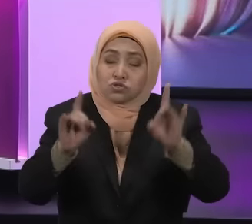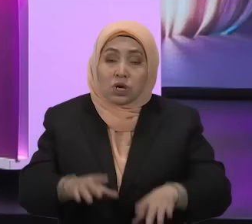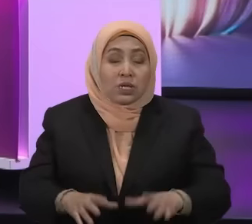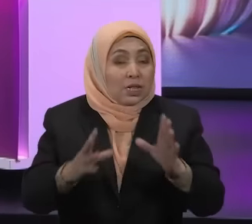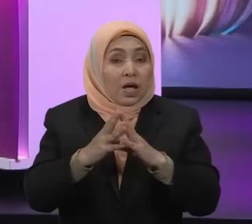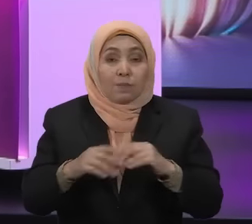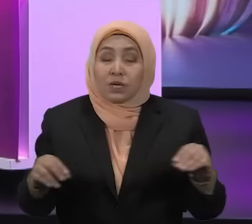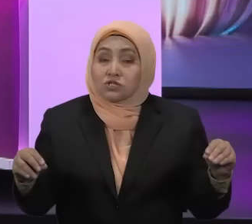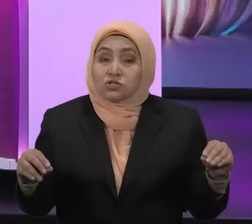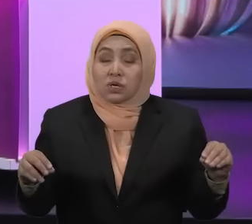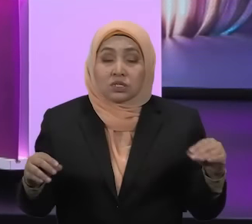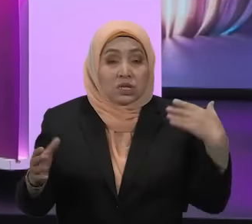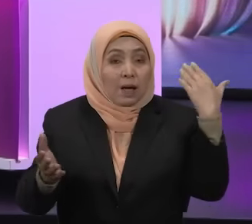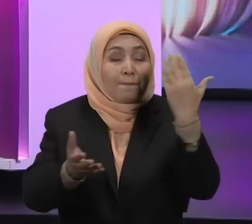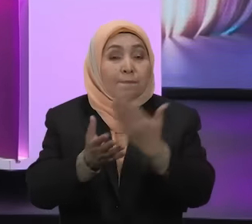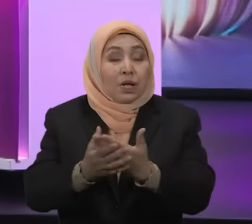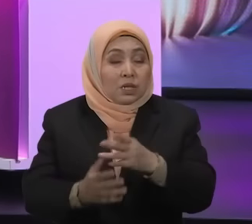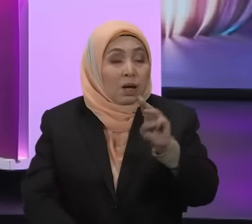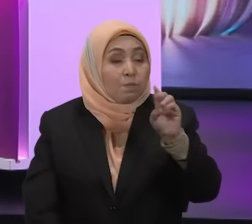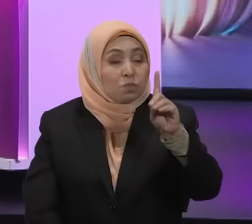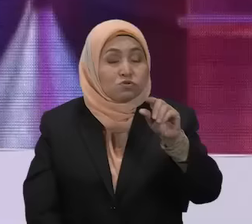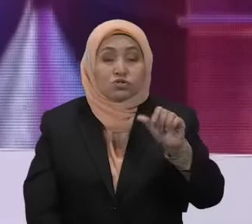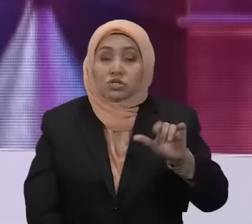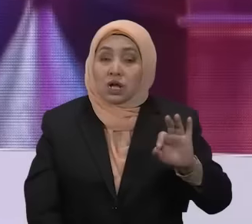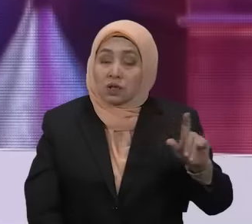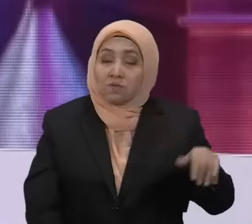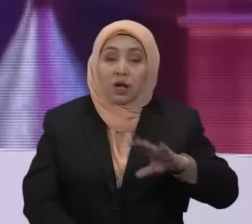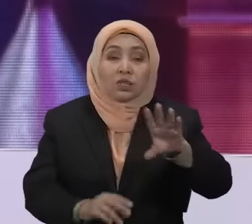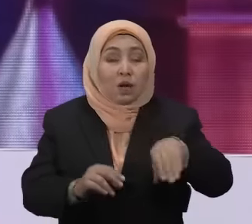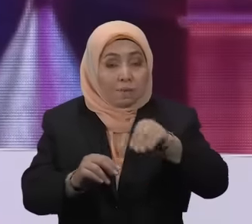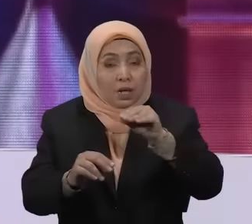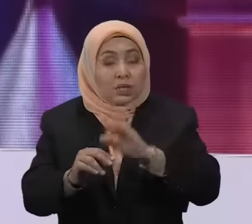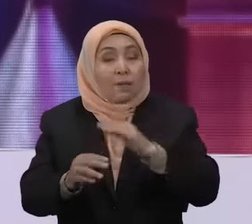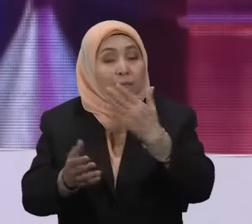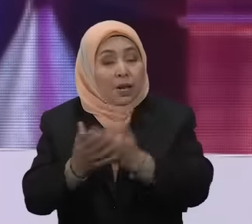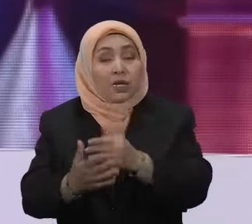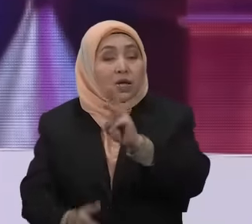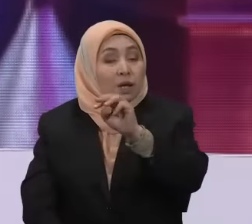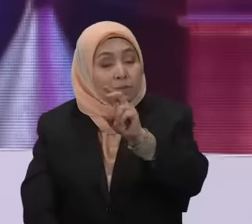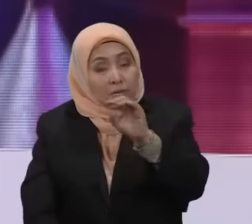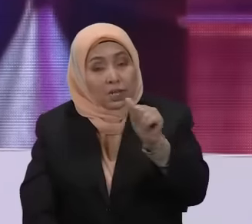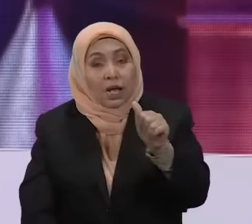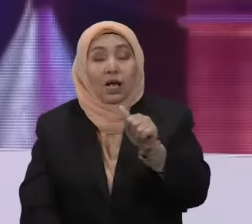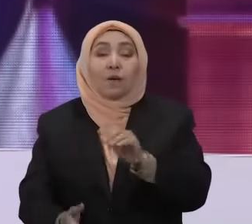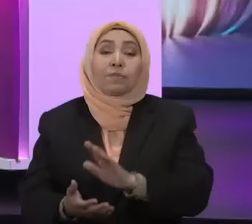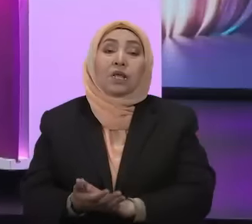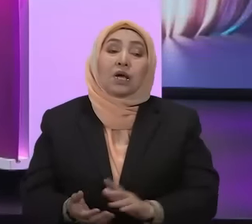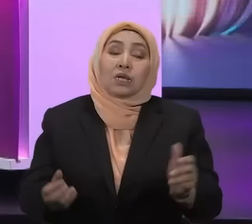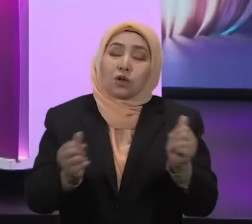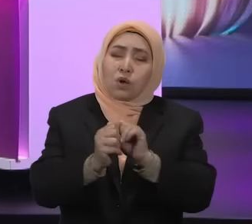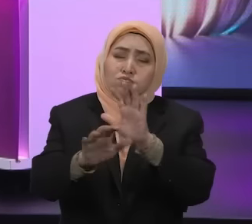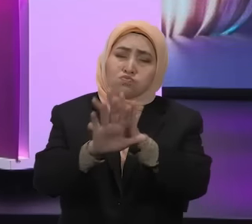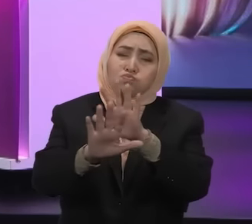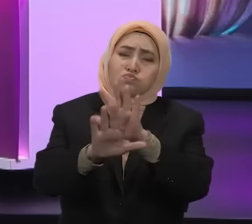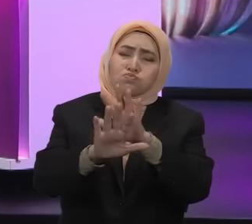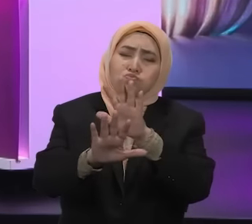Ingatkan dah habis dah. Uh-huh. Kan? Sampai ke Muzdalifah, Allah, ya Allah, lagi tambah kan. Sampai lagi ke Mina tu. Oh, masya-Allah. Kan, dengan